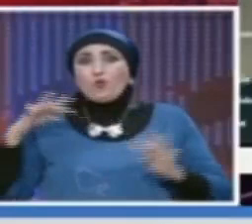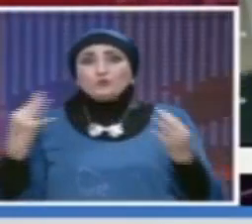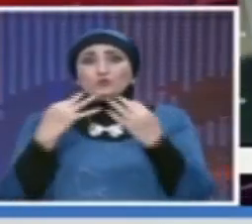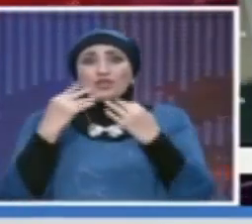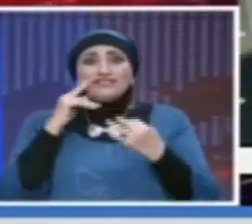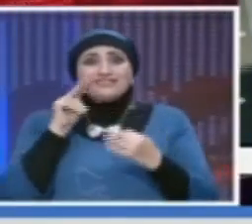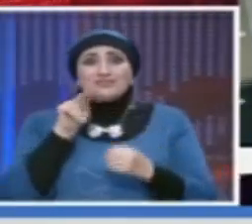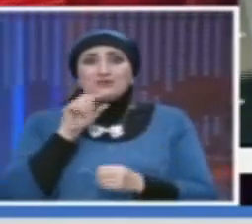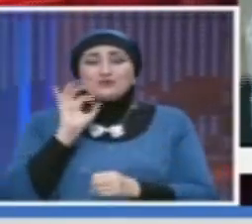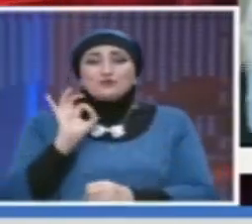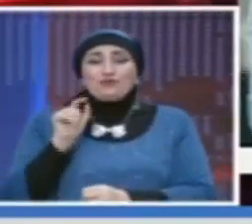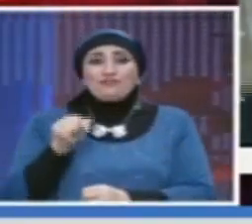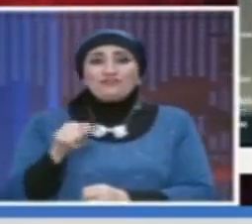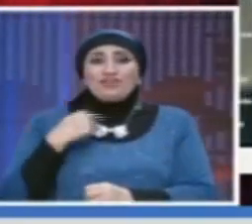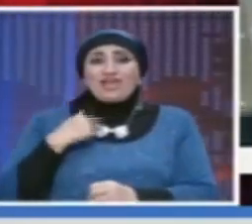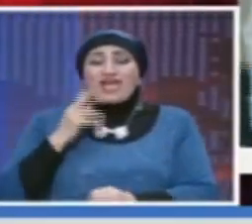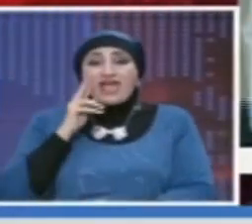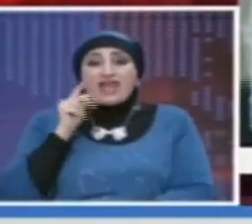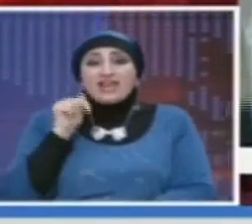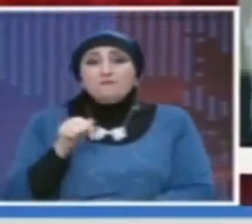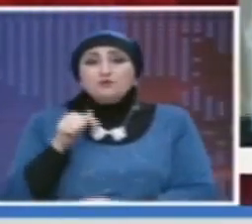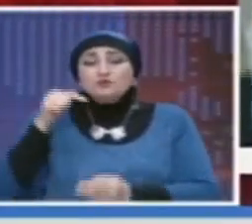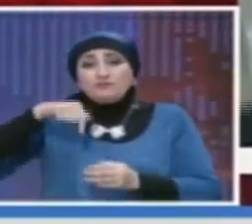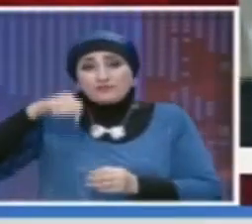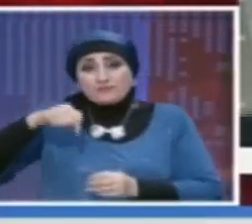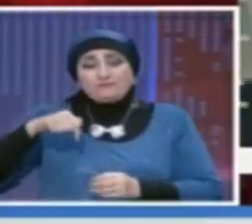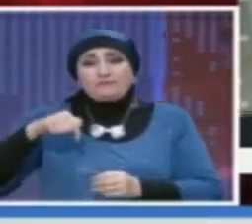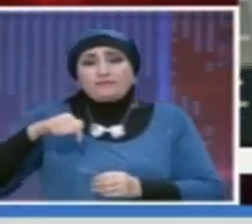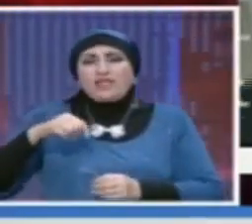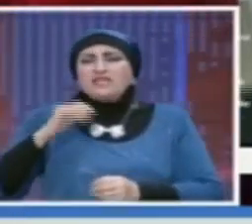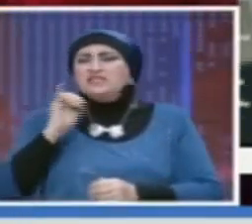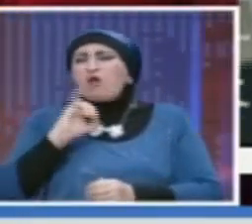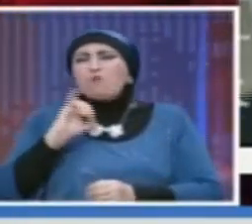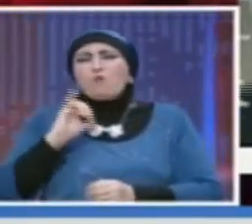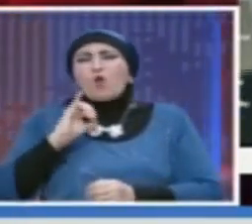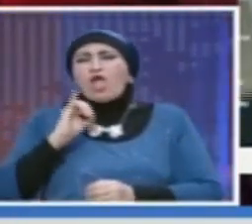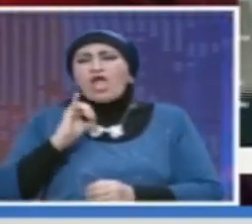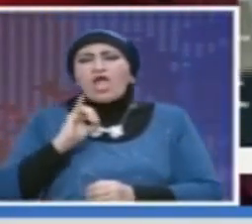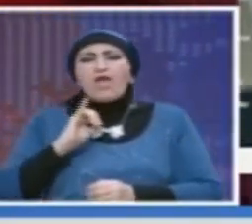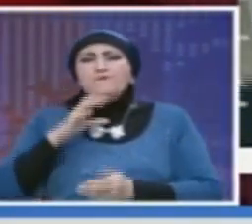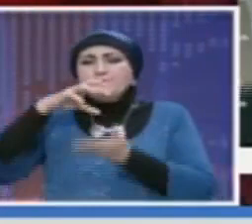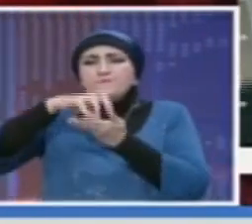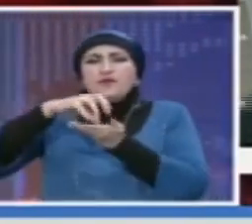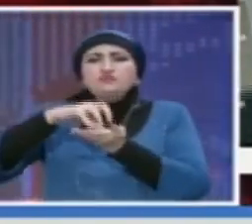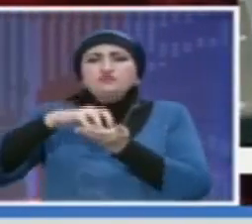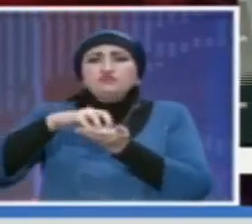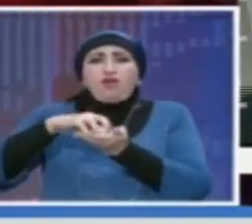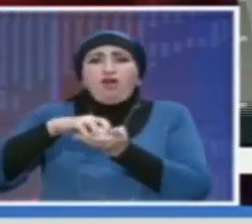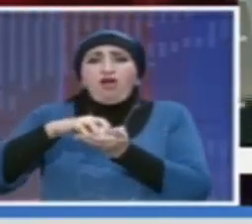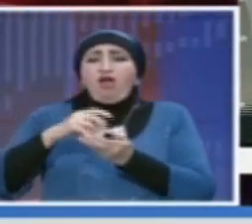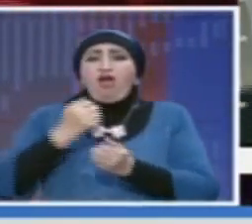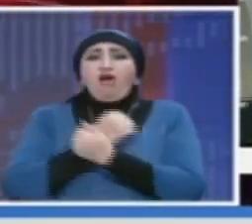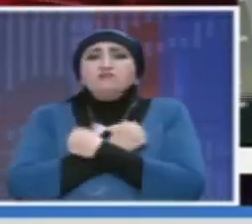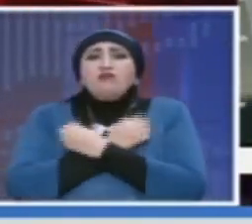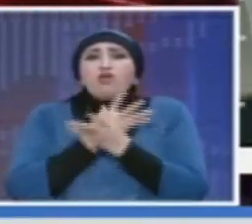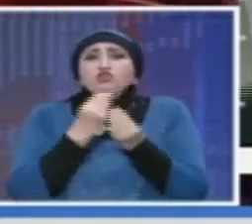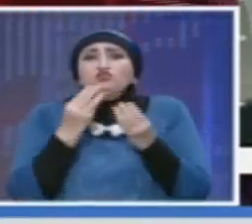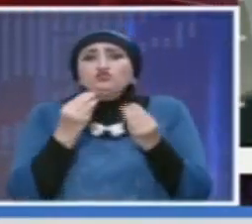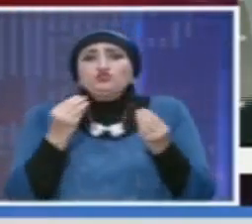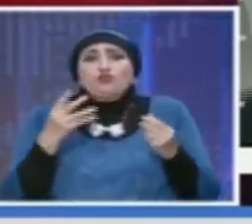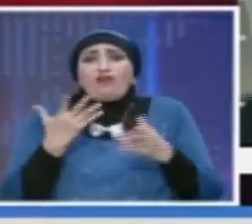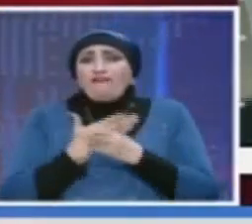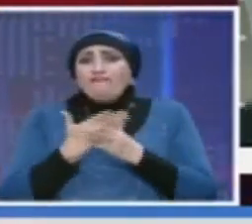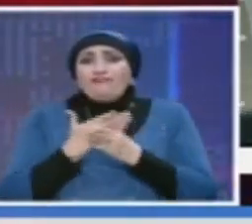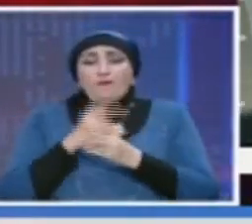سقارة الأثرية أنا بعتبرها من أهم وأغنى المناطق الأثرية الموجودة في مصر